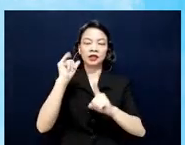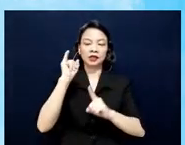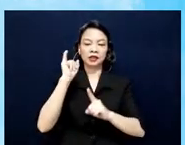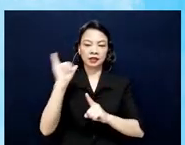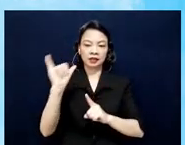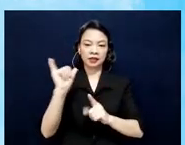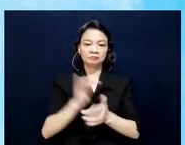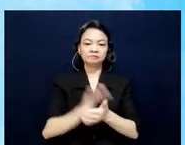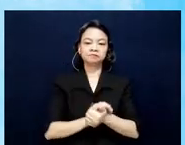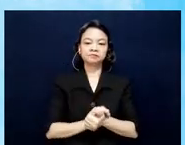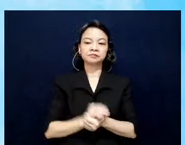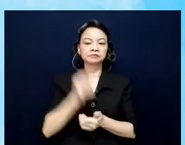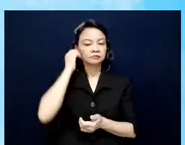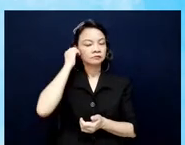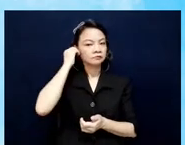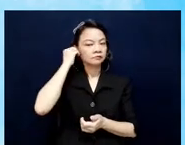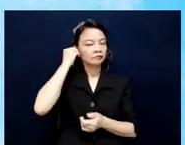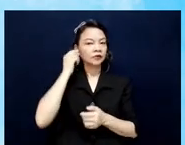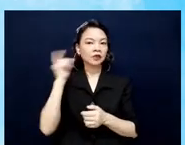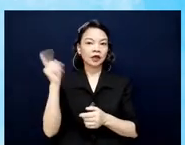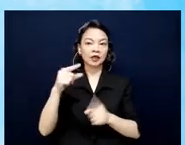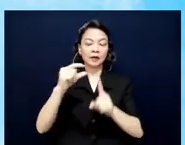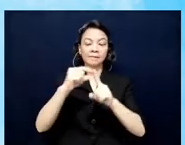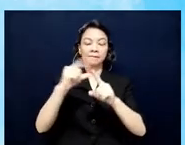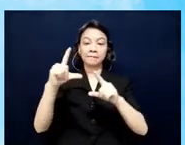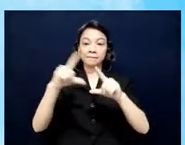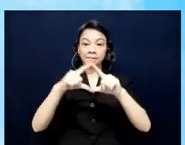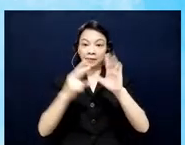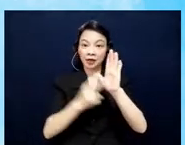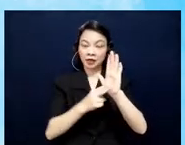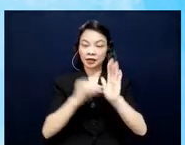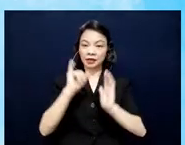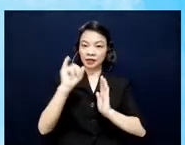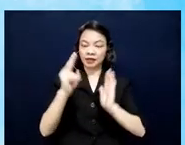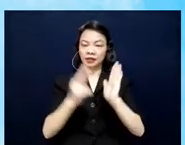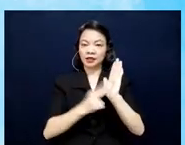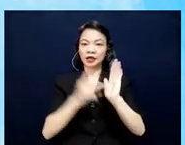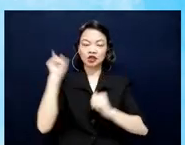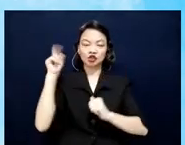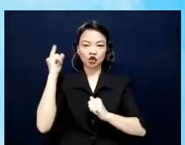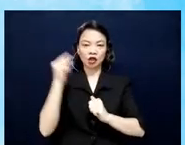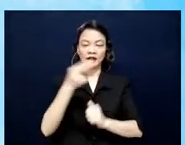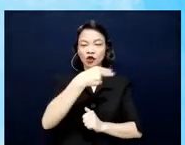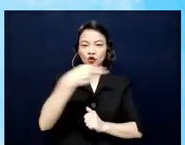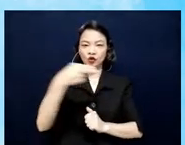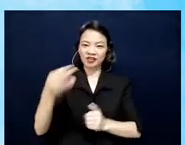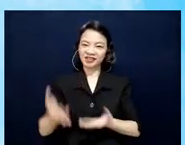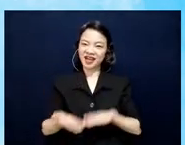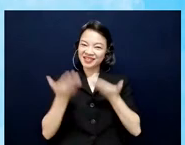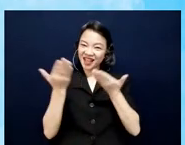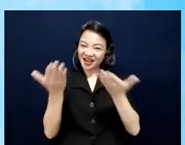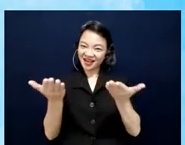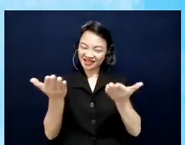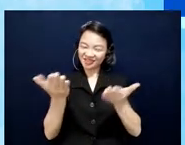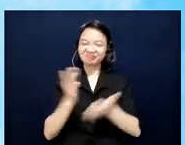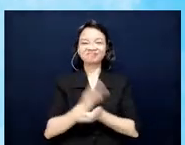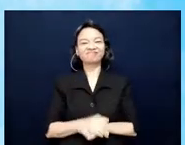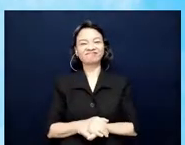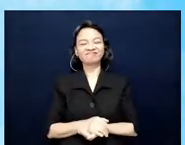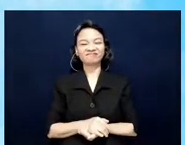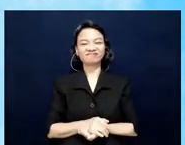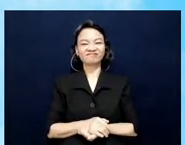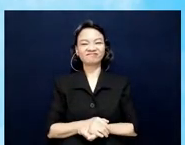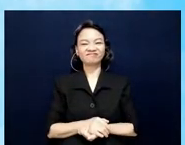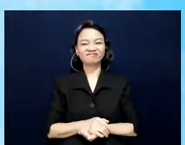Plan Internasional Indonesia untuk berkenan menyampaikan paparannya. Bu Indri, silakan. Terima